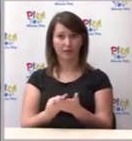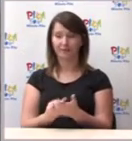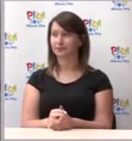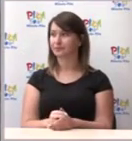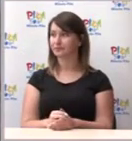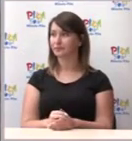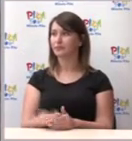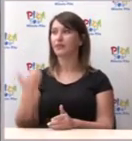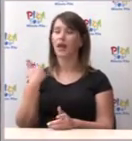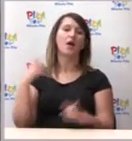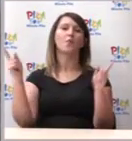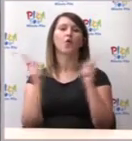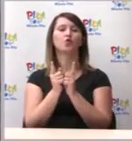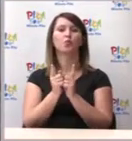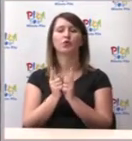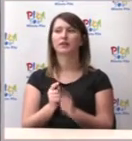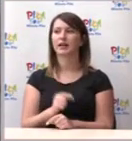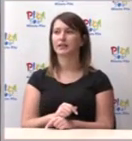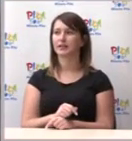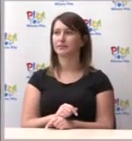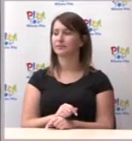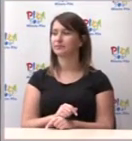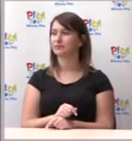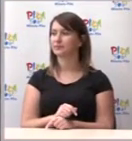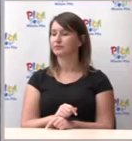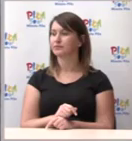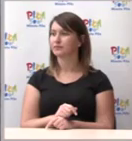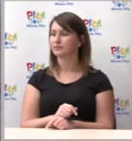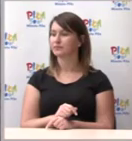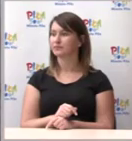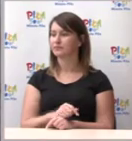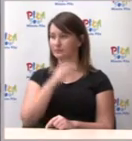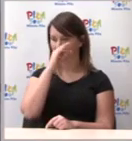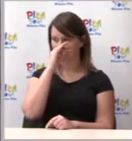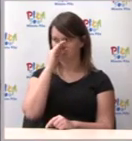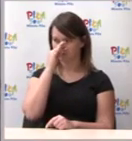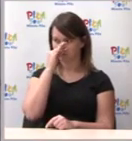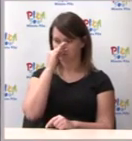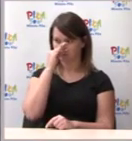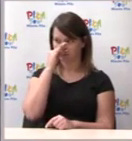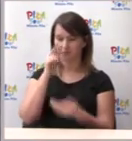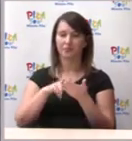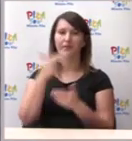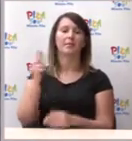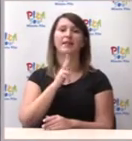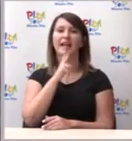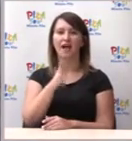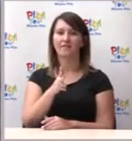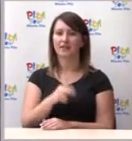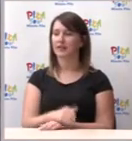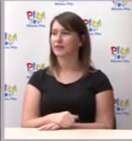spotkania z przedsiębiorcami, dotyczące współpracy z Afryką. Otóż spotkanie